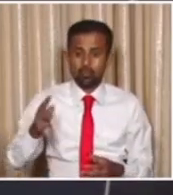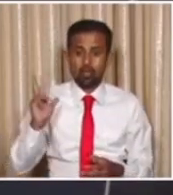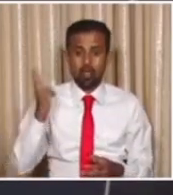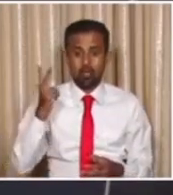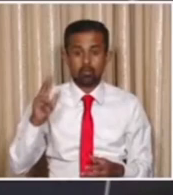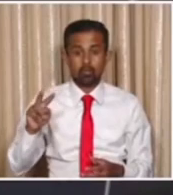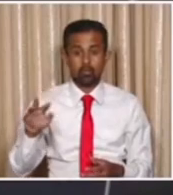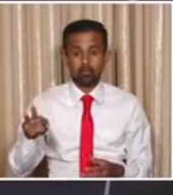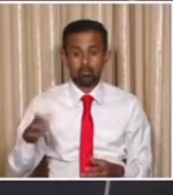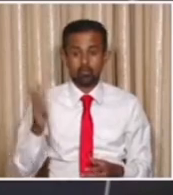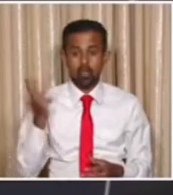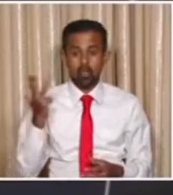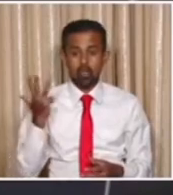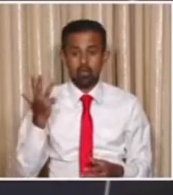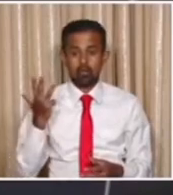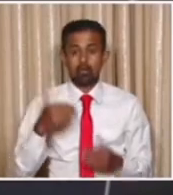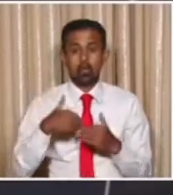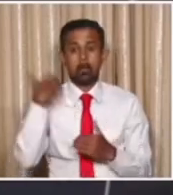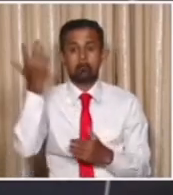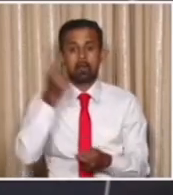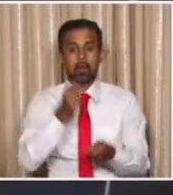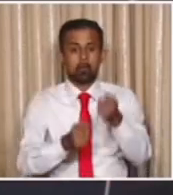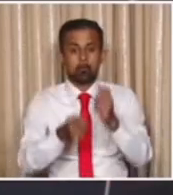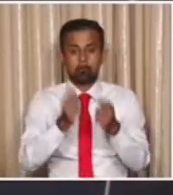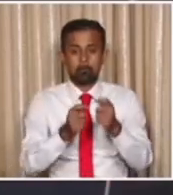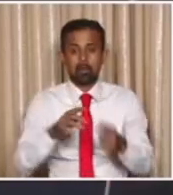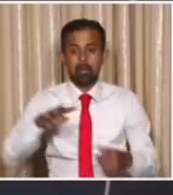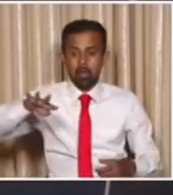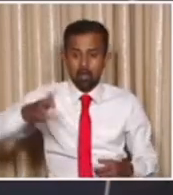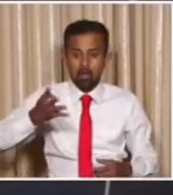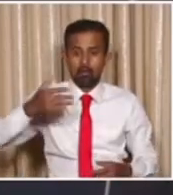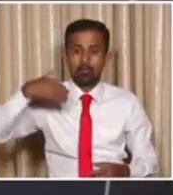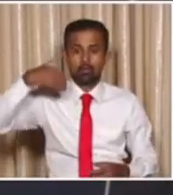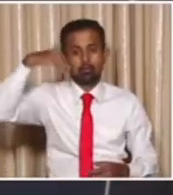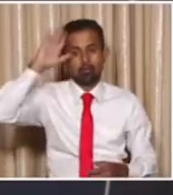380ට 90ට ගිහිල්ලා පිටවෙලඳ පොලේ 400න් එහාට ගියා.